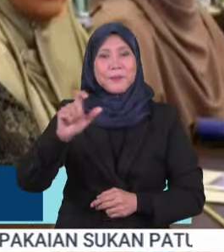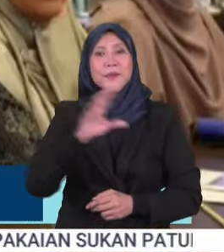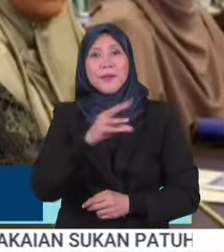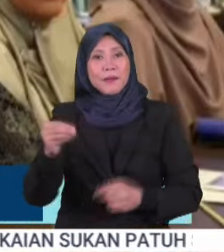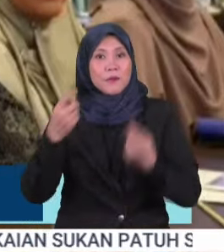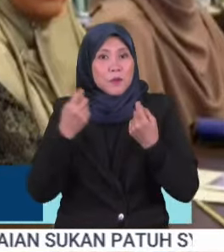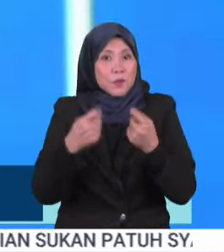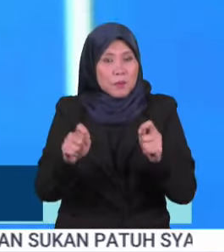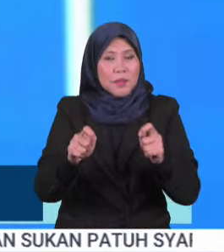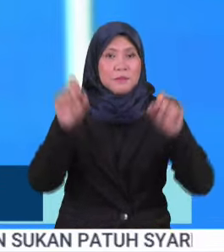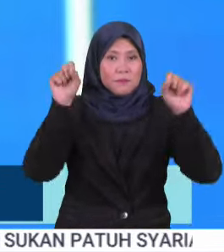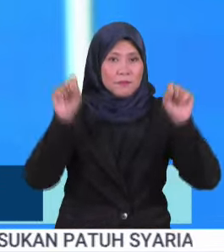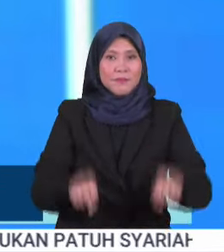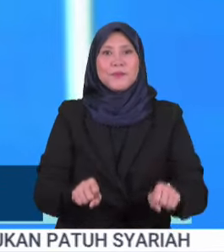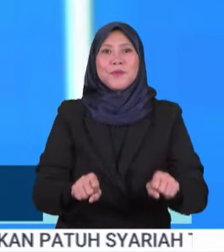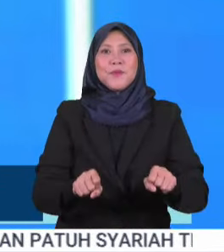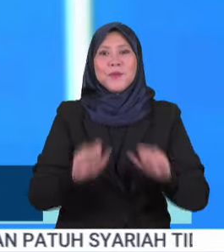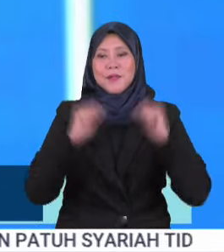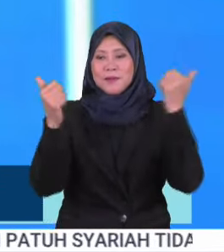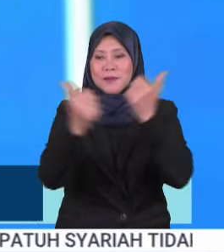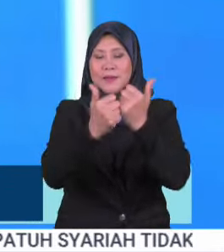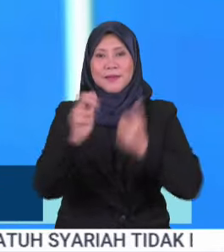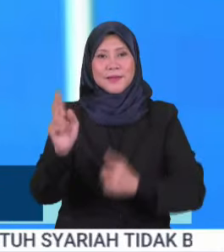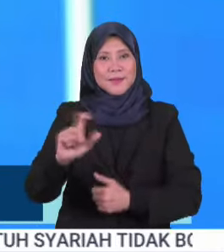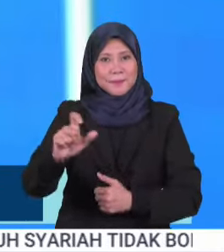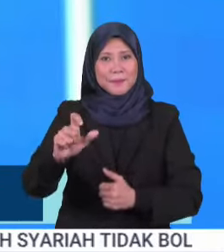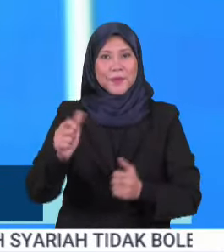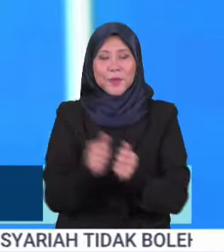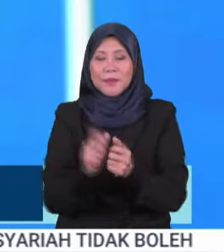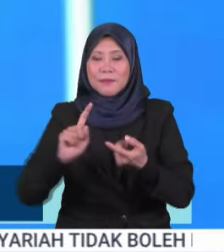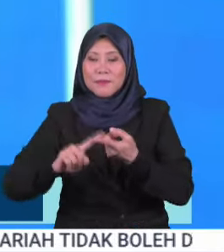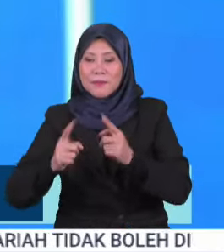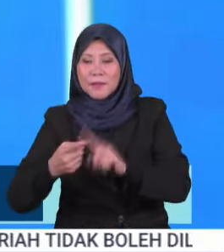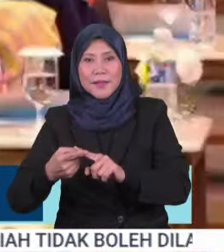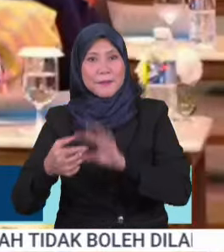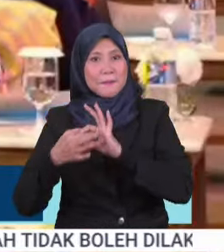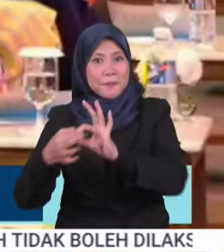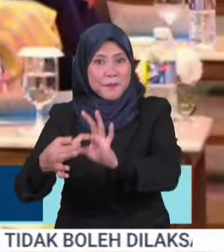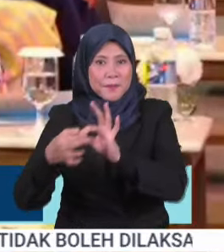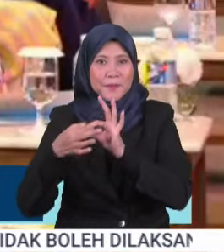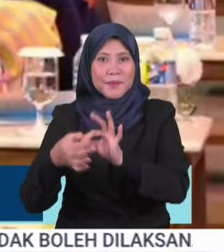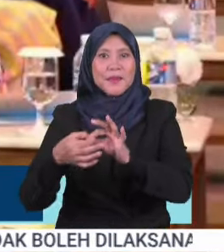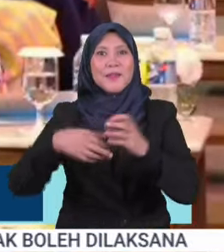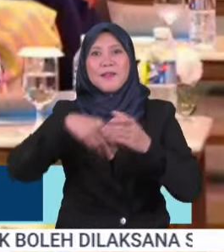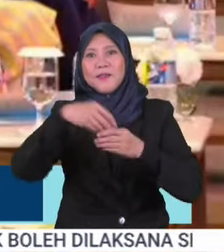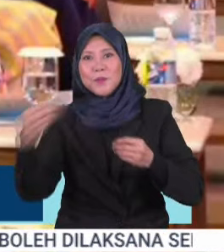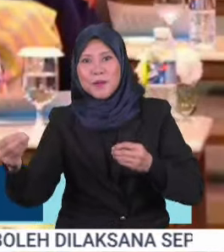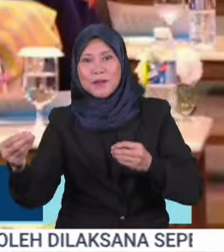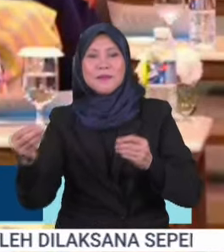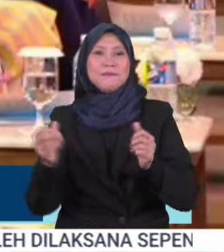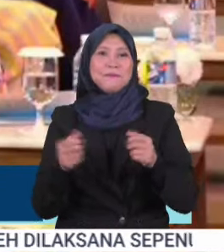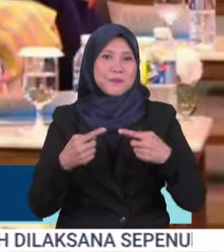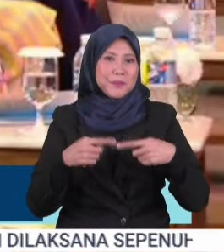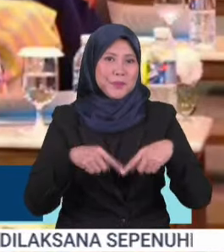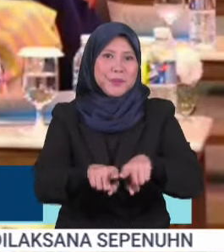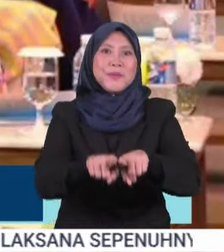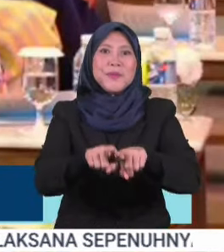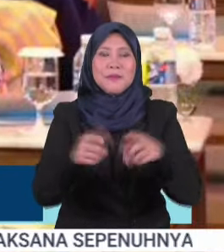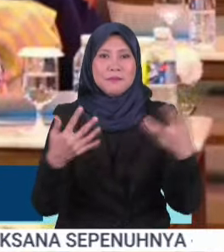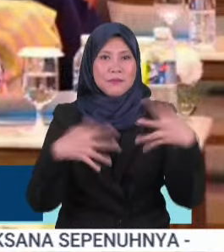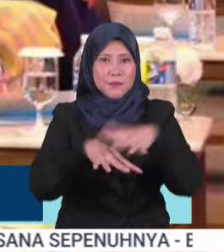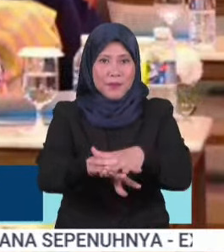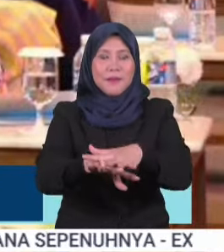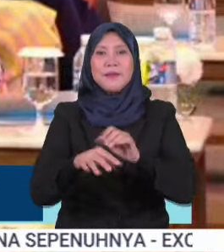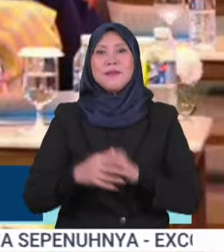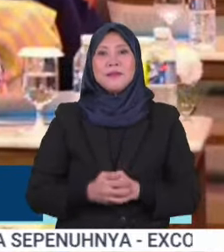selain cuba mendaya upayakan agensi agama dengan rakan strategik dan pihak luar secara bersama. Selain